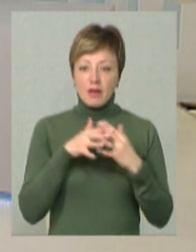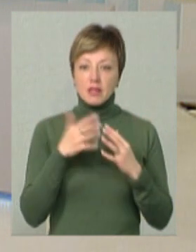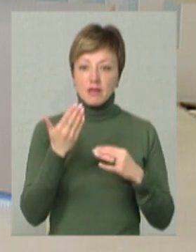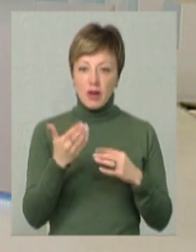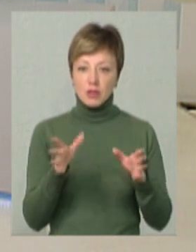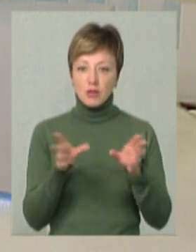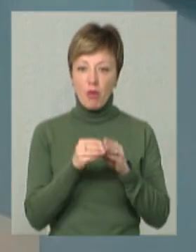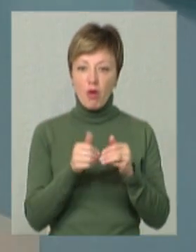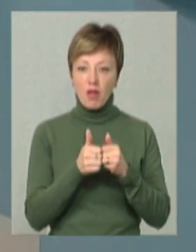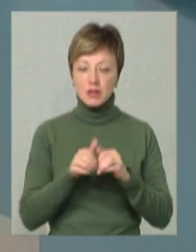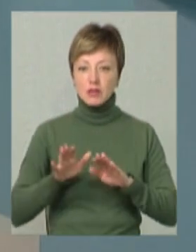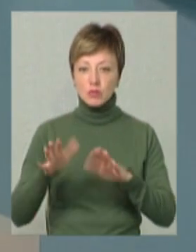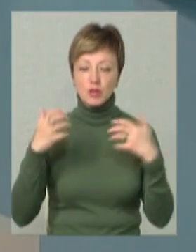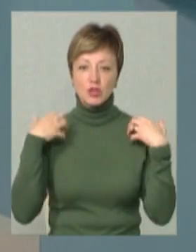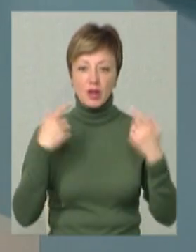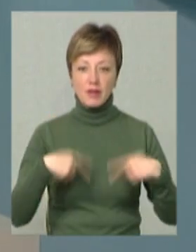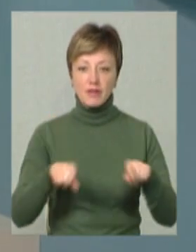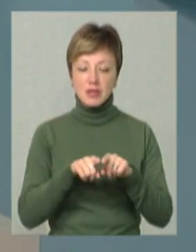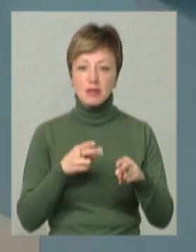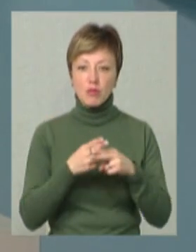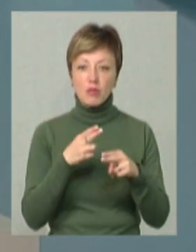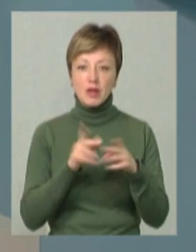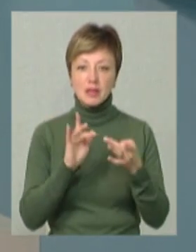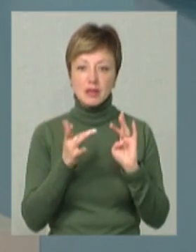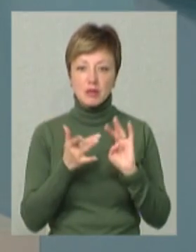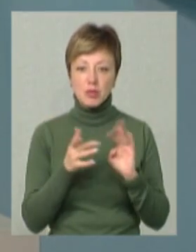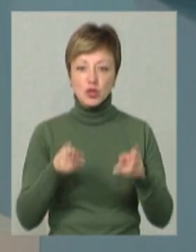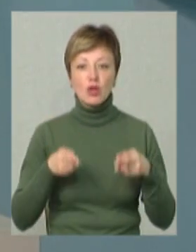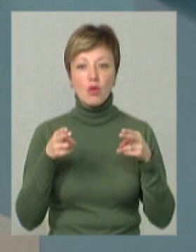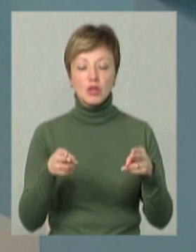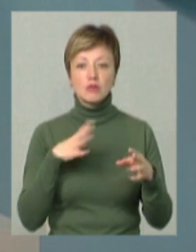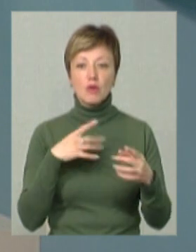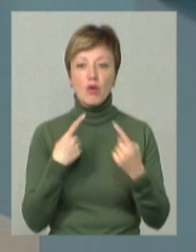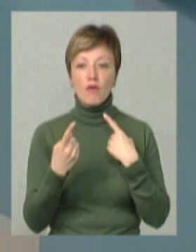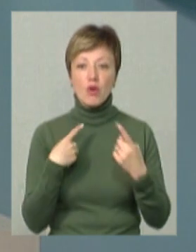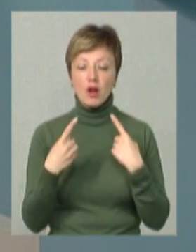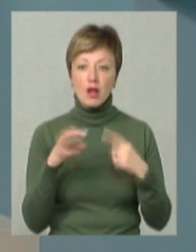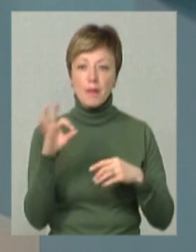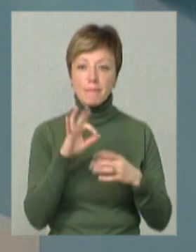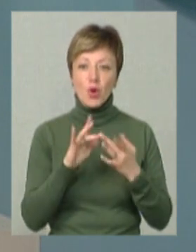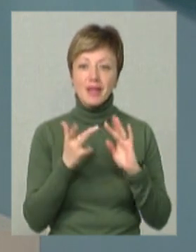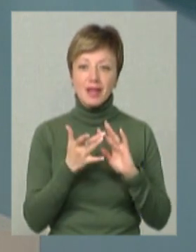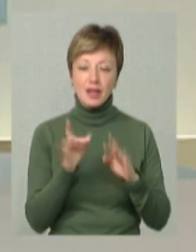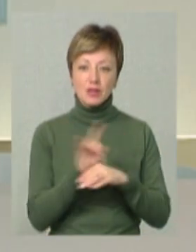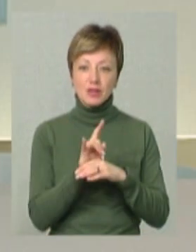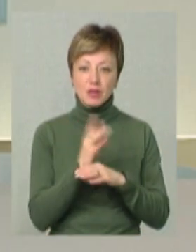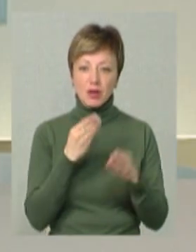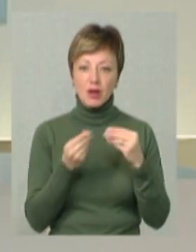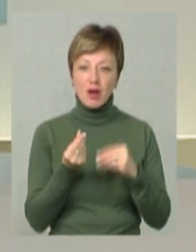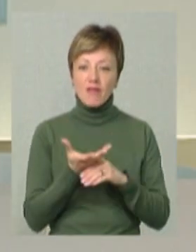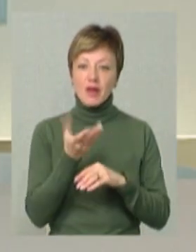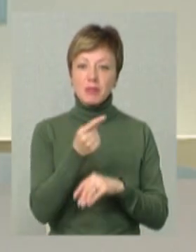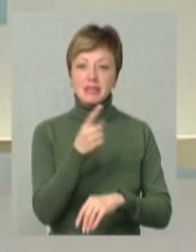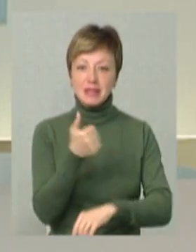вашим колегою, заступником начальника відділу запобігання кіберзлочинам, ми говорили про кібершахрайства, пов'язані з виплатами